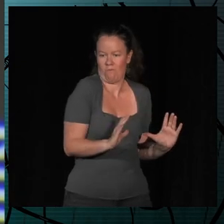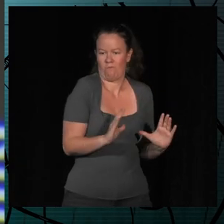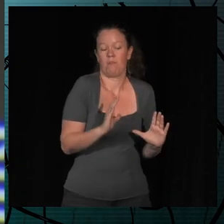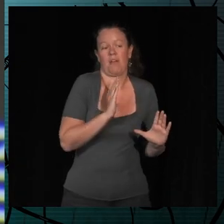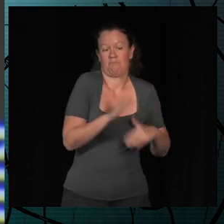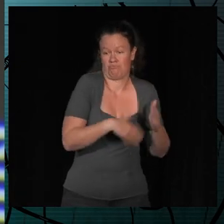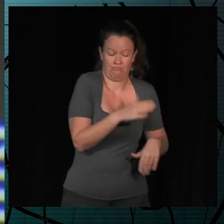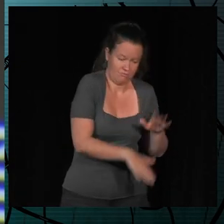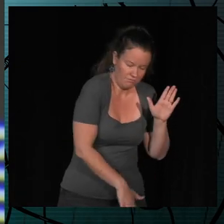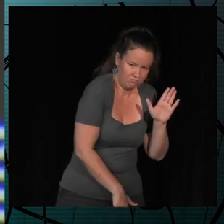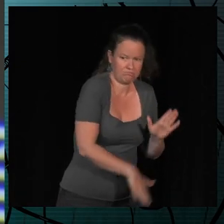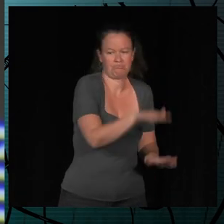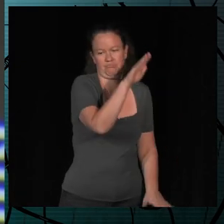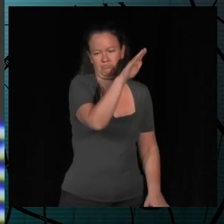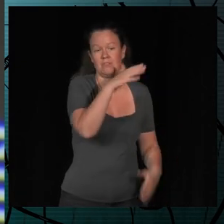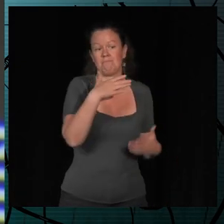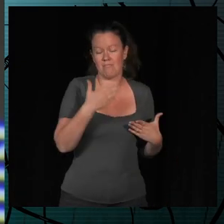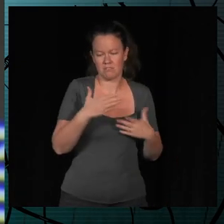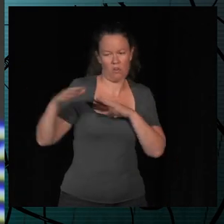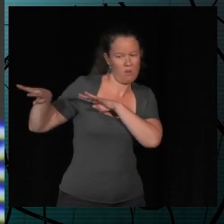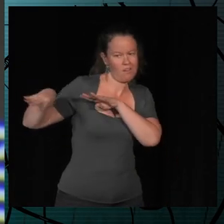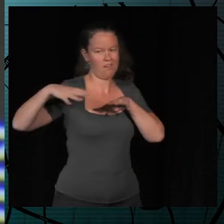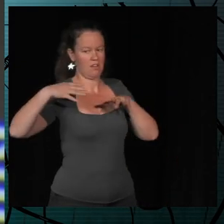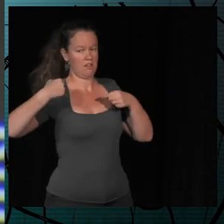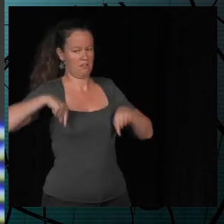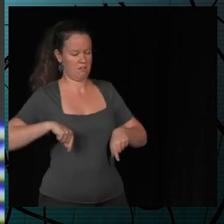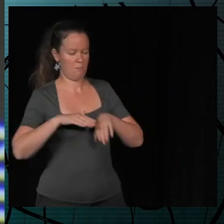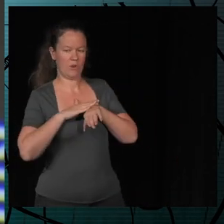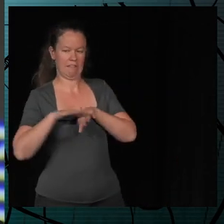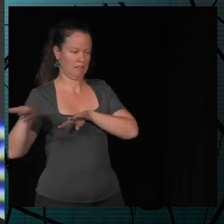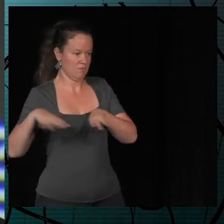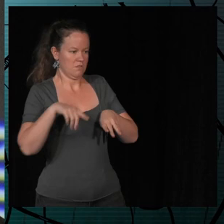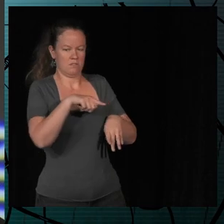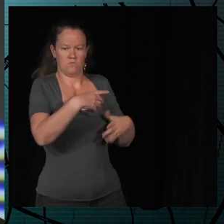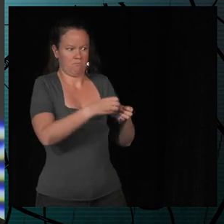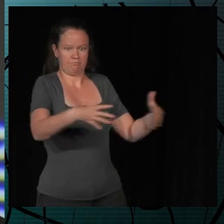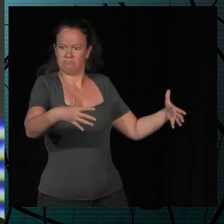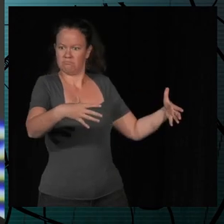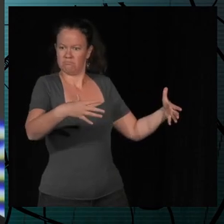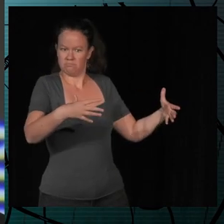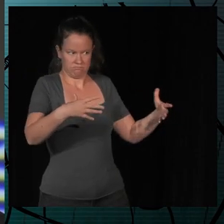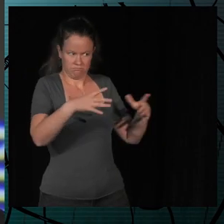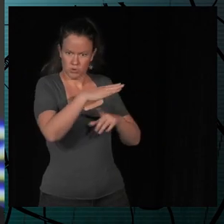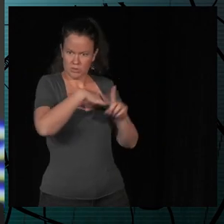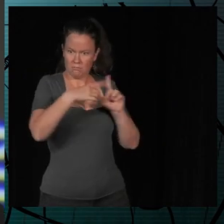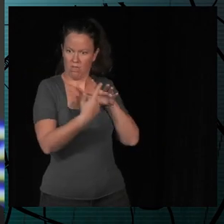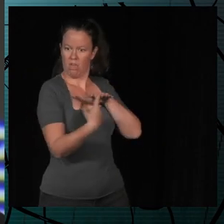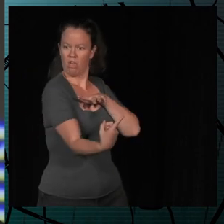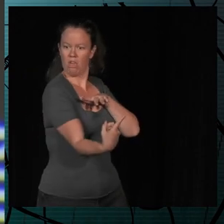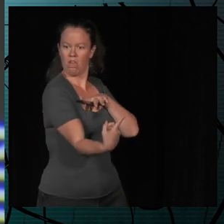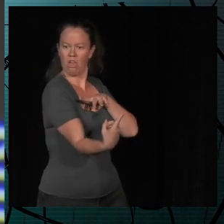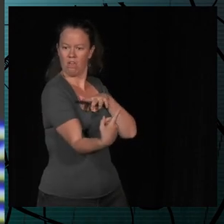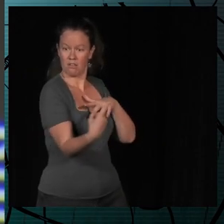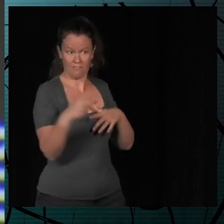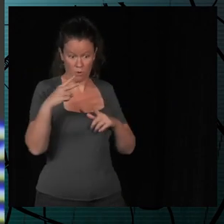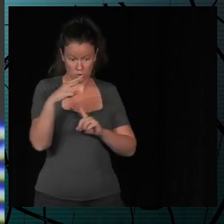font l'objet de beaucoup d'attention de la part des pouvoirs publics pour arriver à les resocialiser parce que la société les Oni la société les